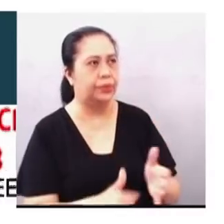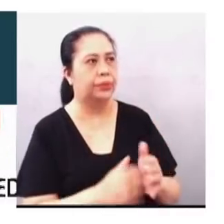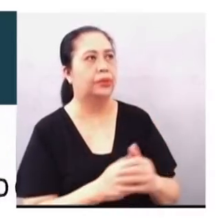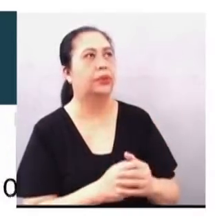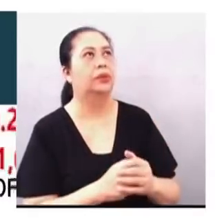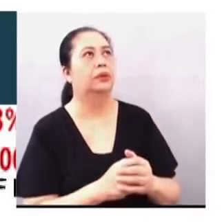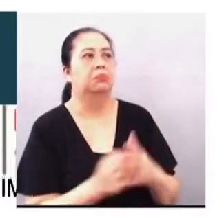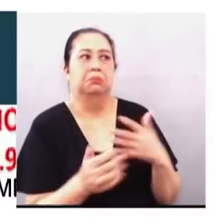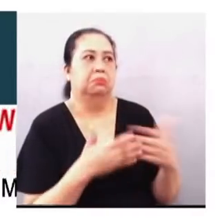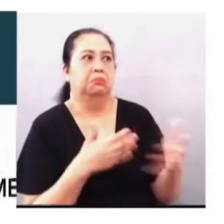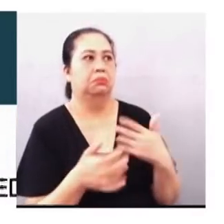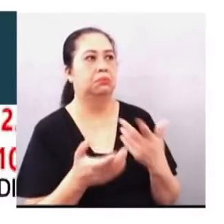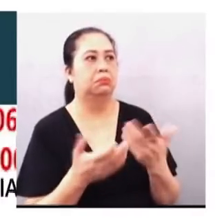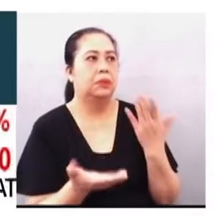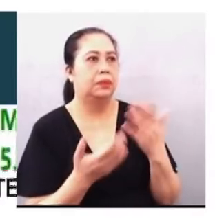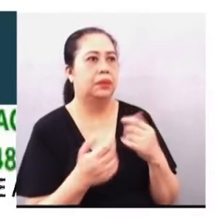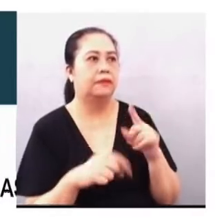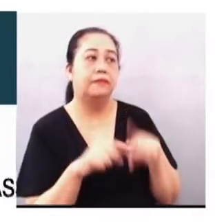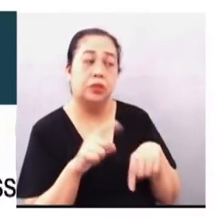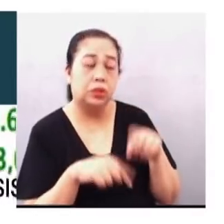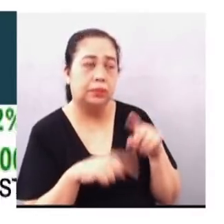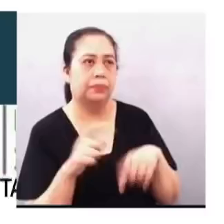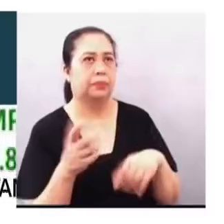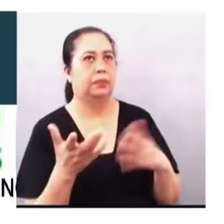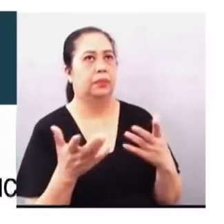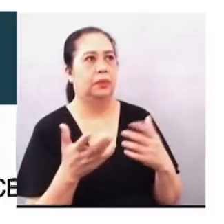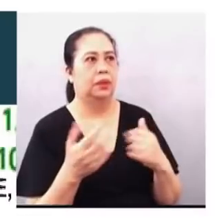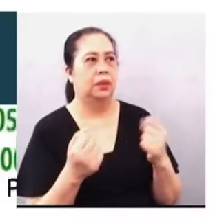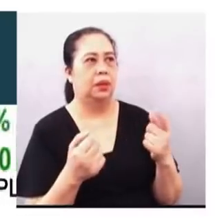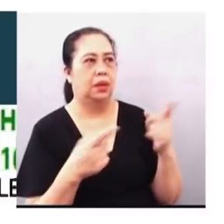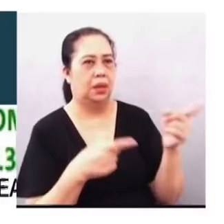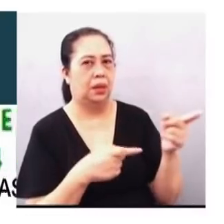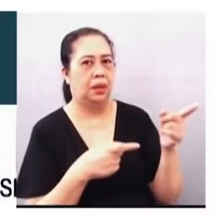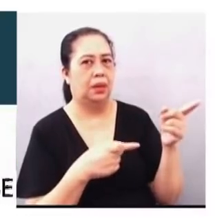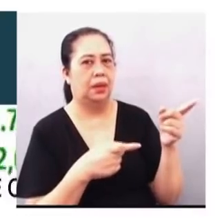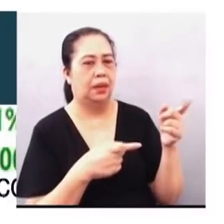whatever it is, maybe it's the friendship, hurt the president?